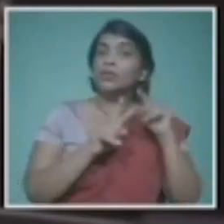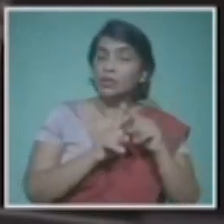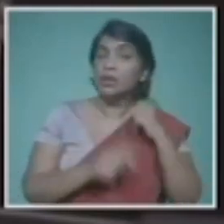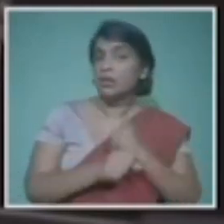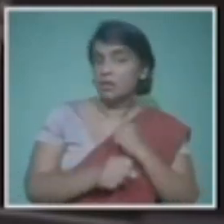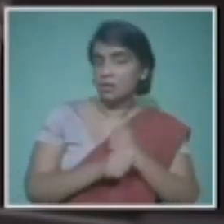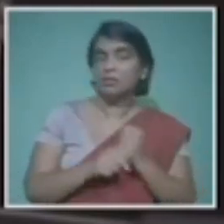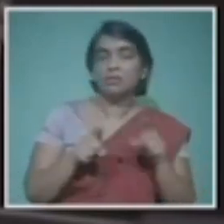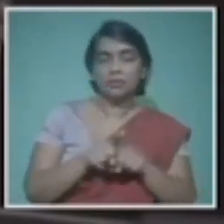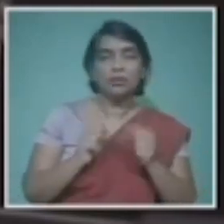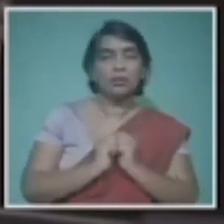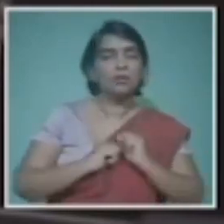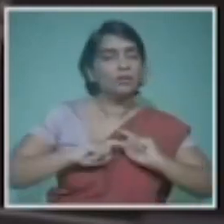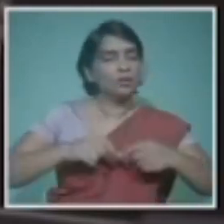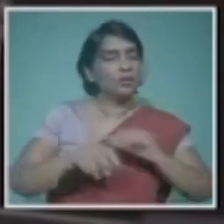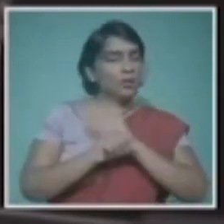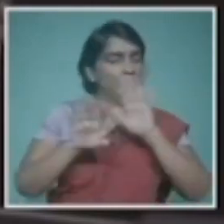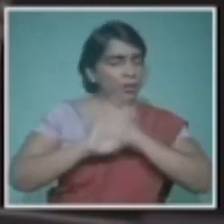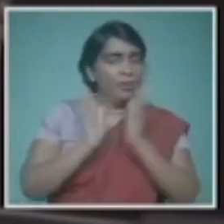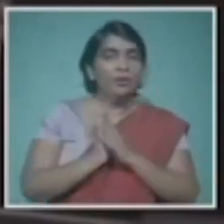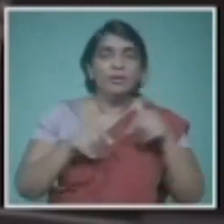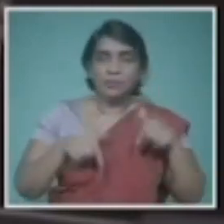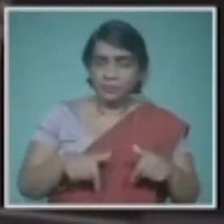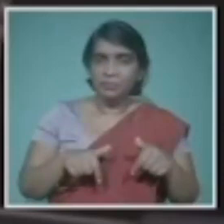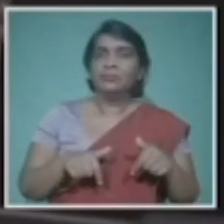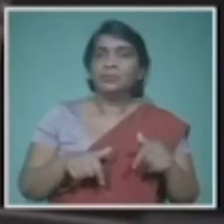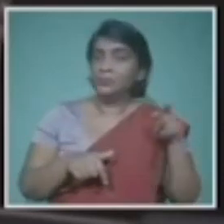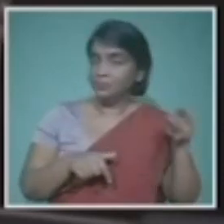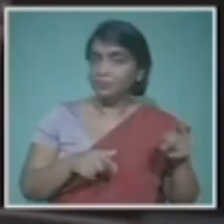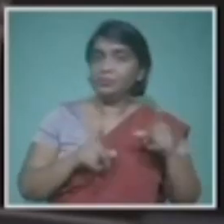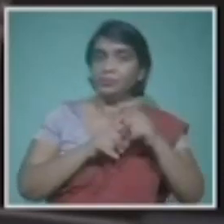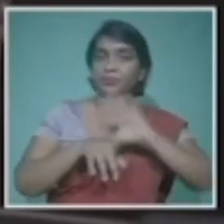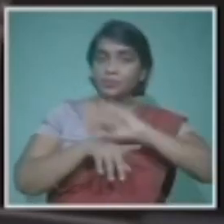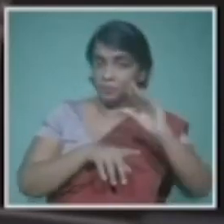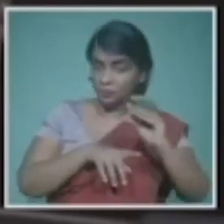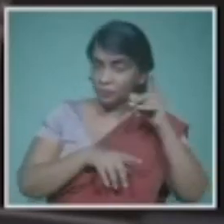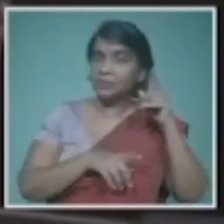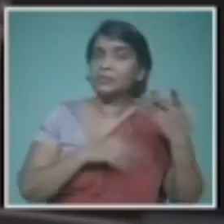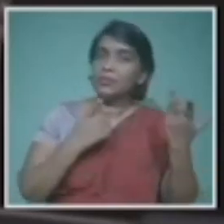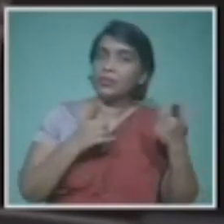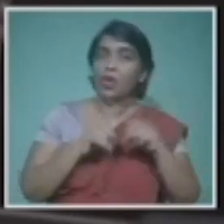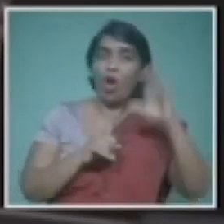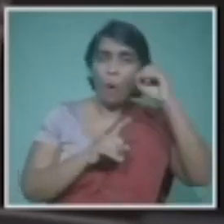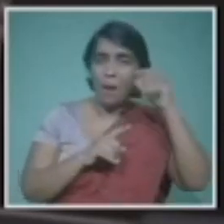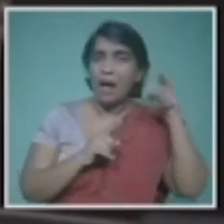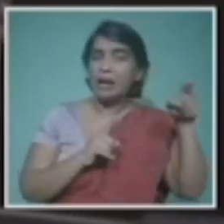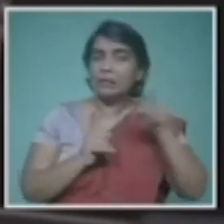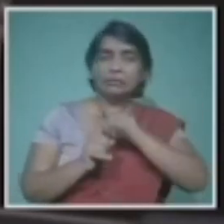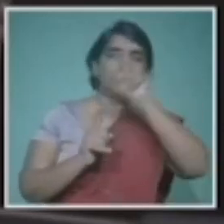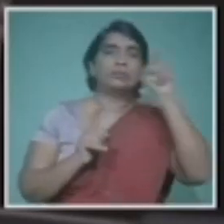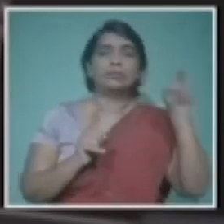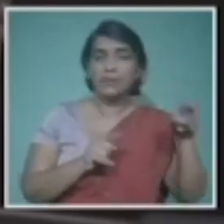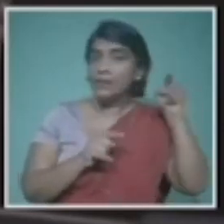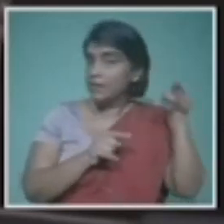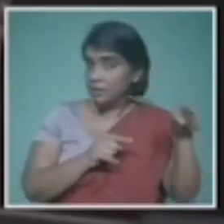රජයක් විදියට ගත යුතු සියලු ක්‍රියාමාර්ග අරගෙන මේ වෙනකොට ඔය ඩුබායි රාජ්‍ය හරහා, ඒ වගේම ඕමාන් රාජ්‍යයට ගිහිල්ලා